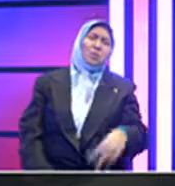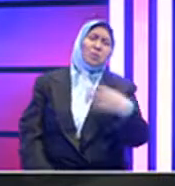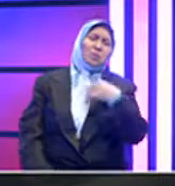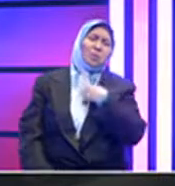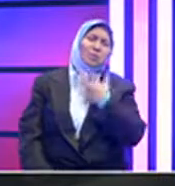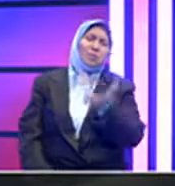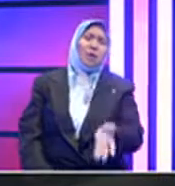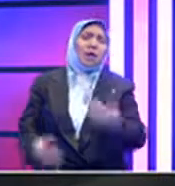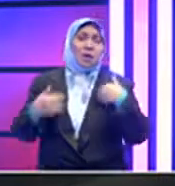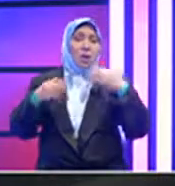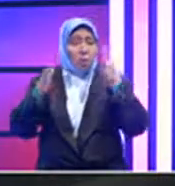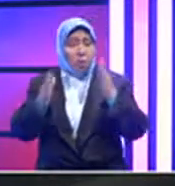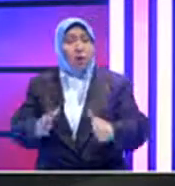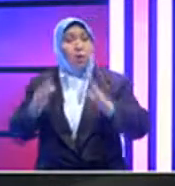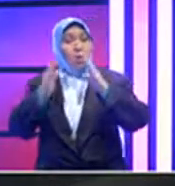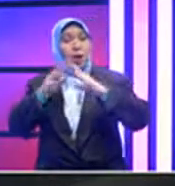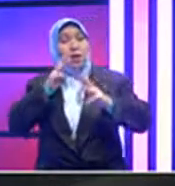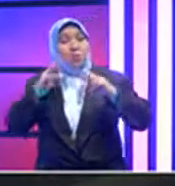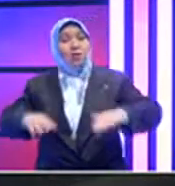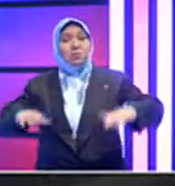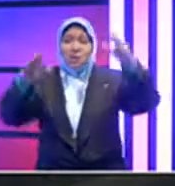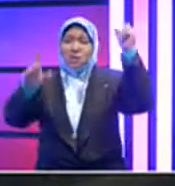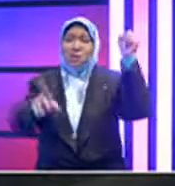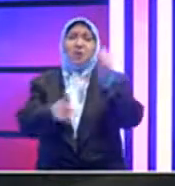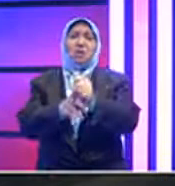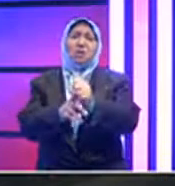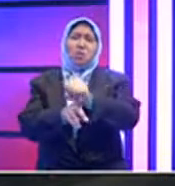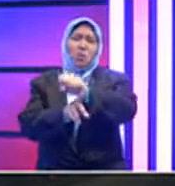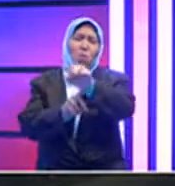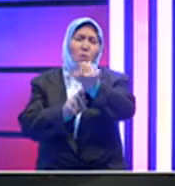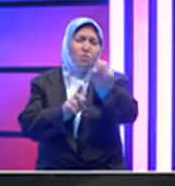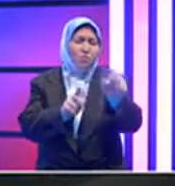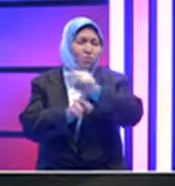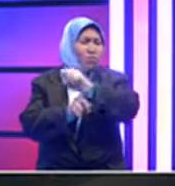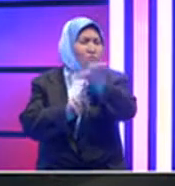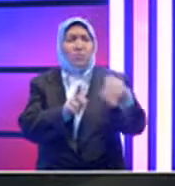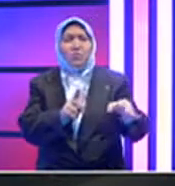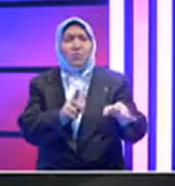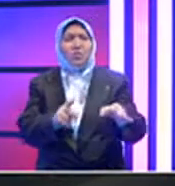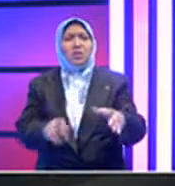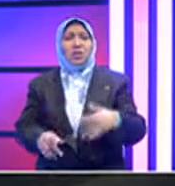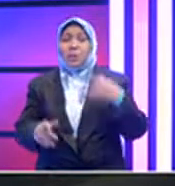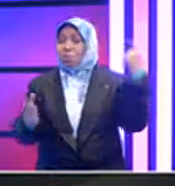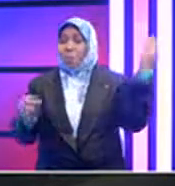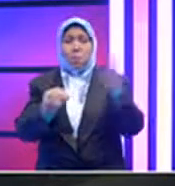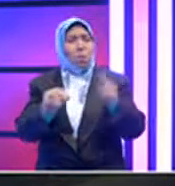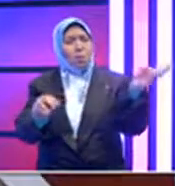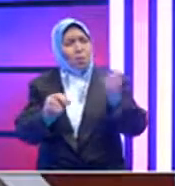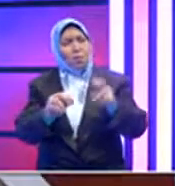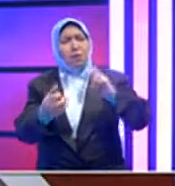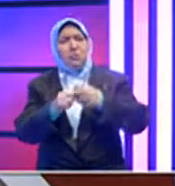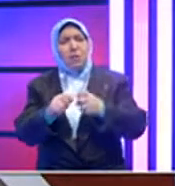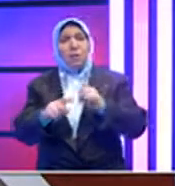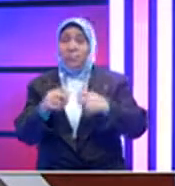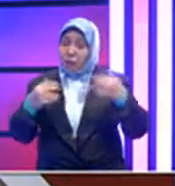kawan saya yang Umah dia banjir lepas.com macam rezeki tiba-tiba tetapi bagi yang